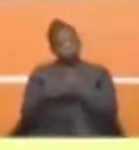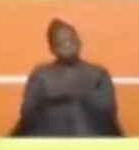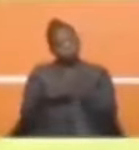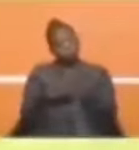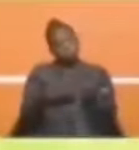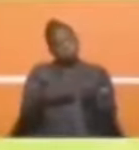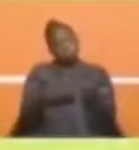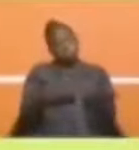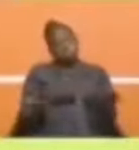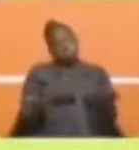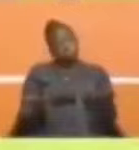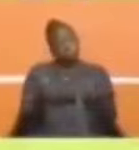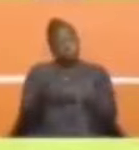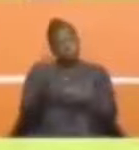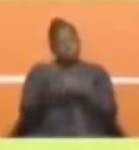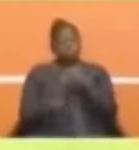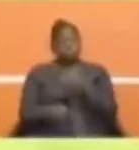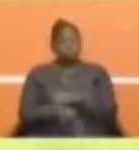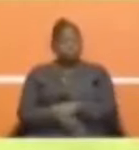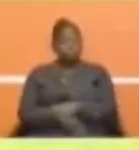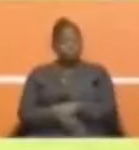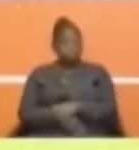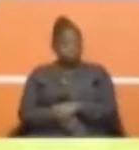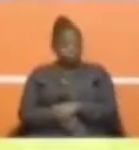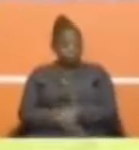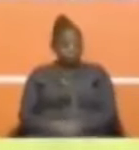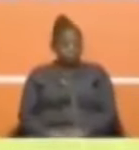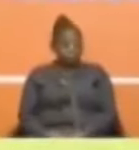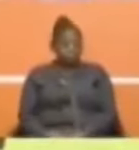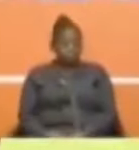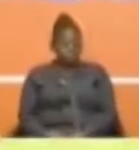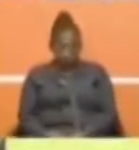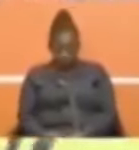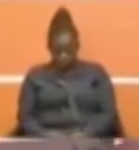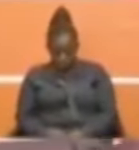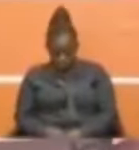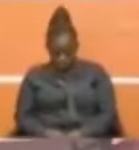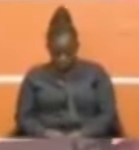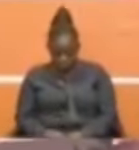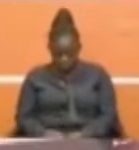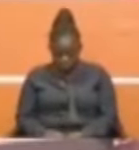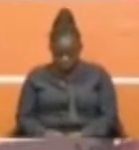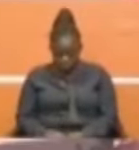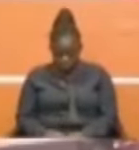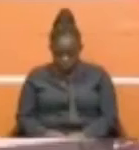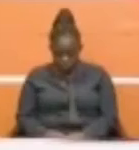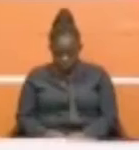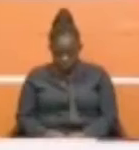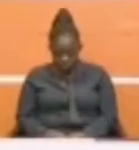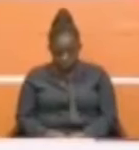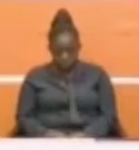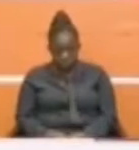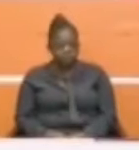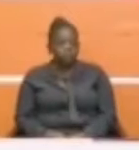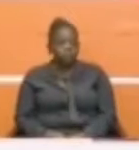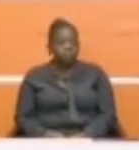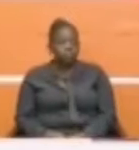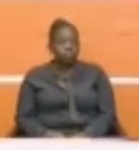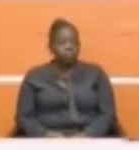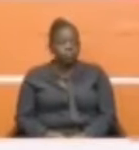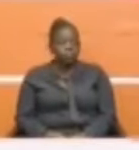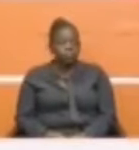nisobola okuyitawo katuli ku finals. It gave me the trust for me to look for goals. So when I scored the goal, I felt like I was returning back a